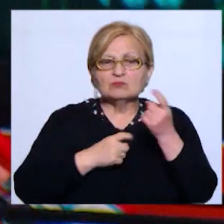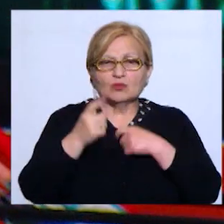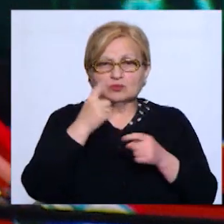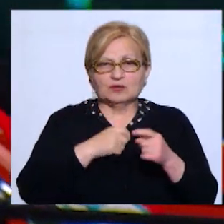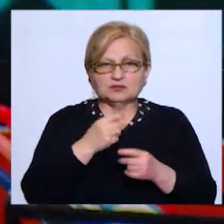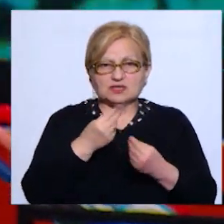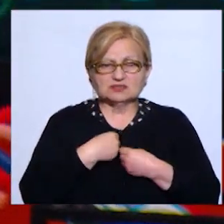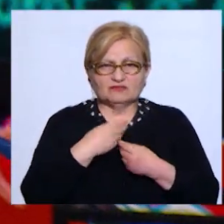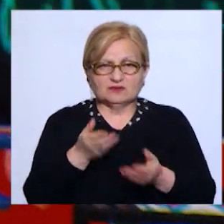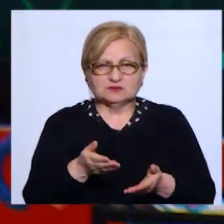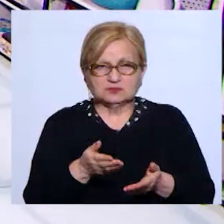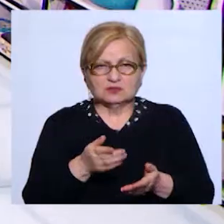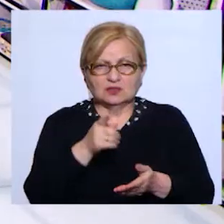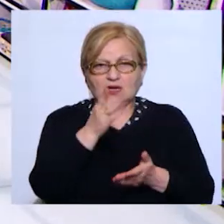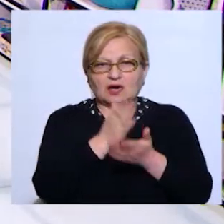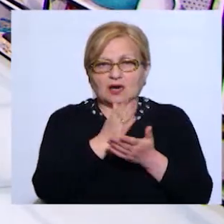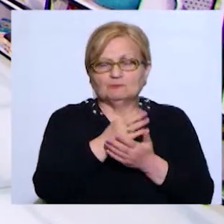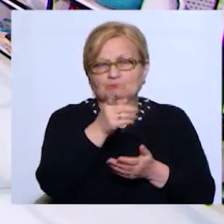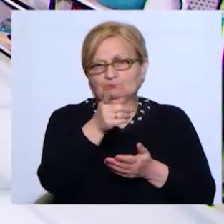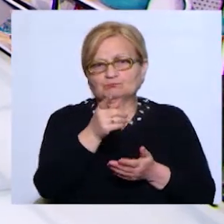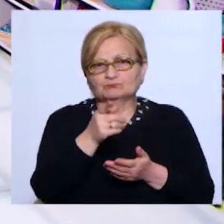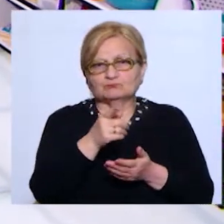გავიგოთ. თქვა, აქ არის მოცემული მონაცემები